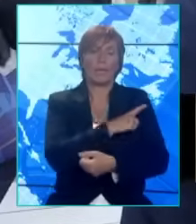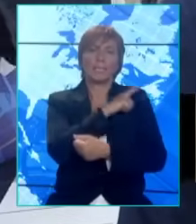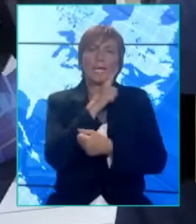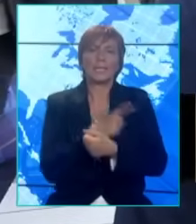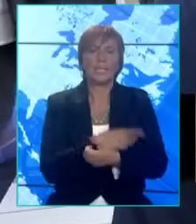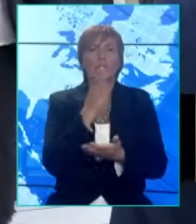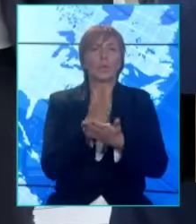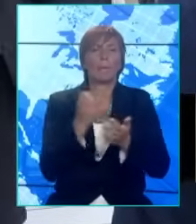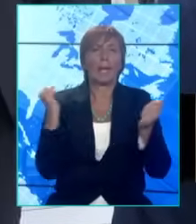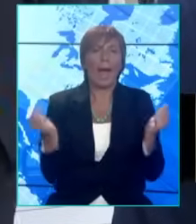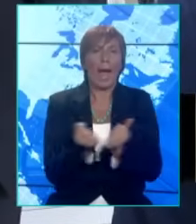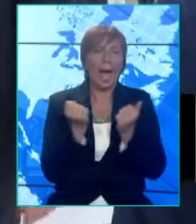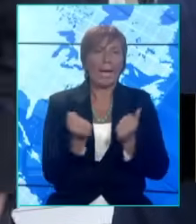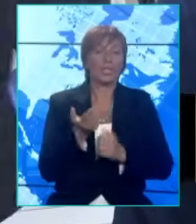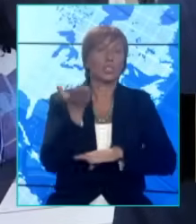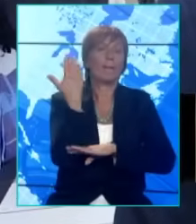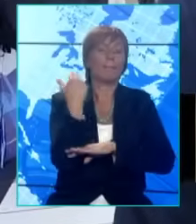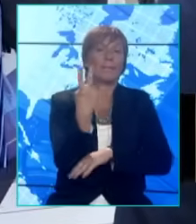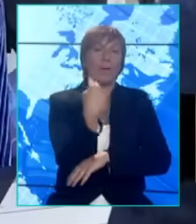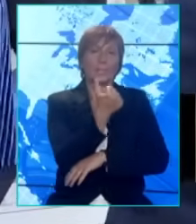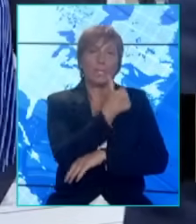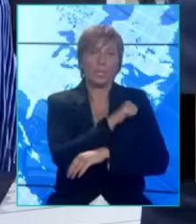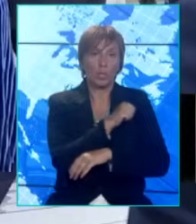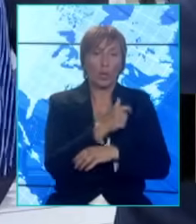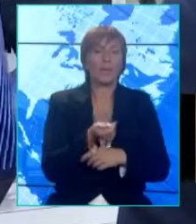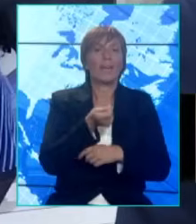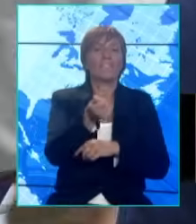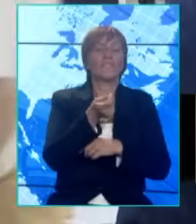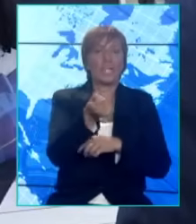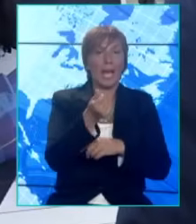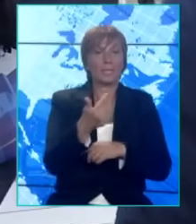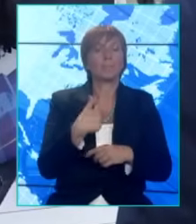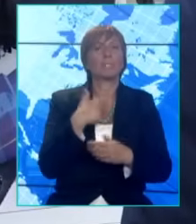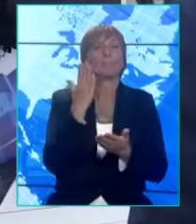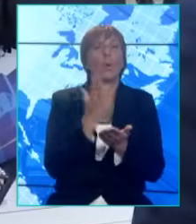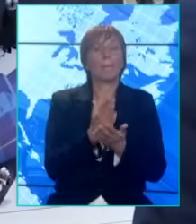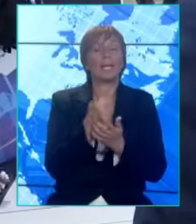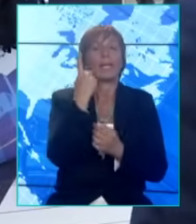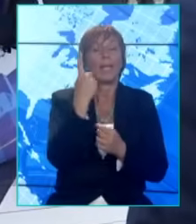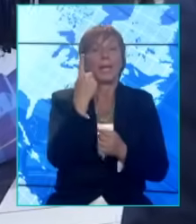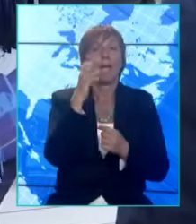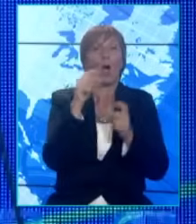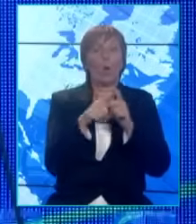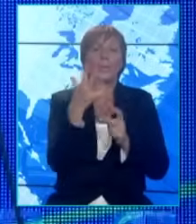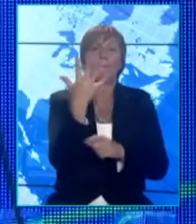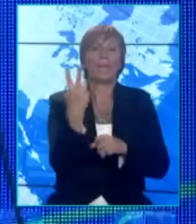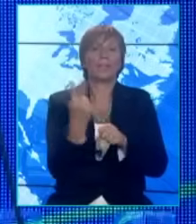bila angažirana tada prije 20 godina financijski, jer smo bili jedna od 5 zemalja